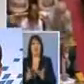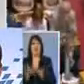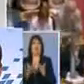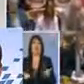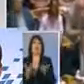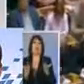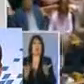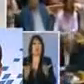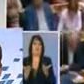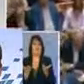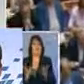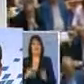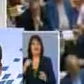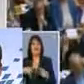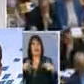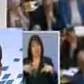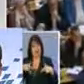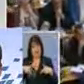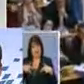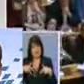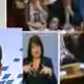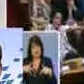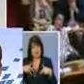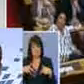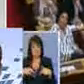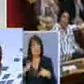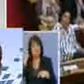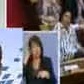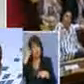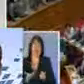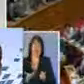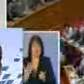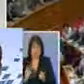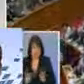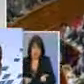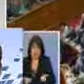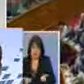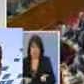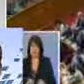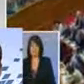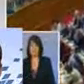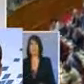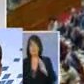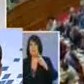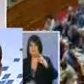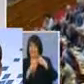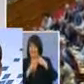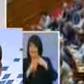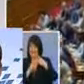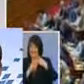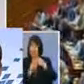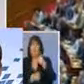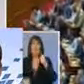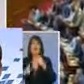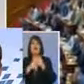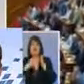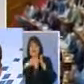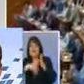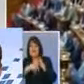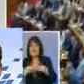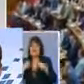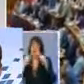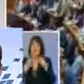εξοπληθεί μαζί με τον τόκο ως το τέλος του επόμενου μήνα, αλλιώς χάνει τη ρύθμιση. Πέρα από χάνεται η ρύθμιση συνολικά, Γιώργο. Συνολικά,